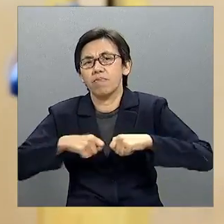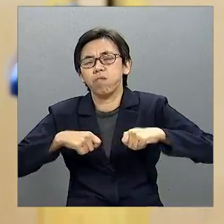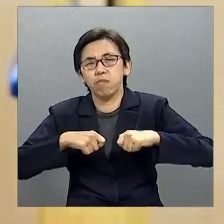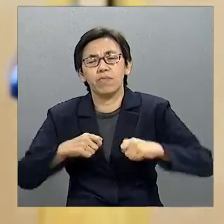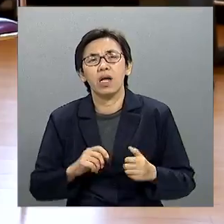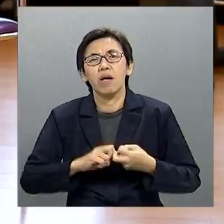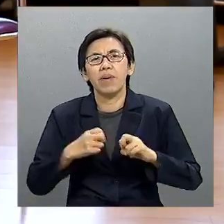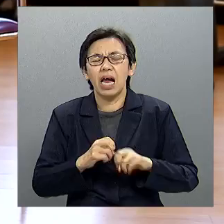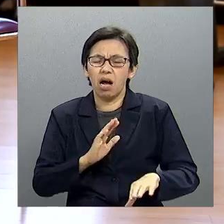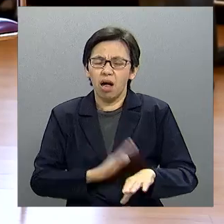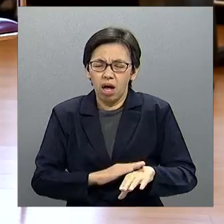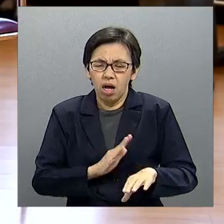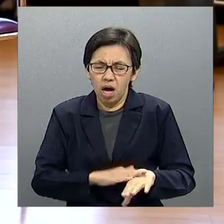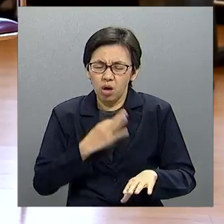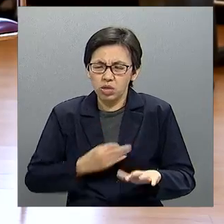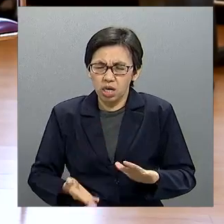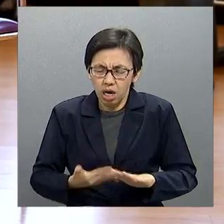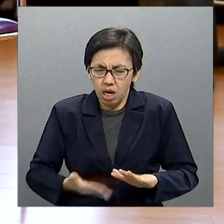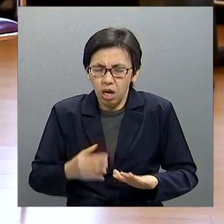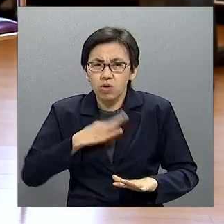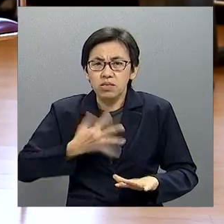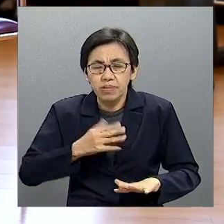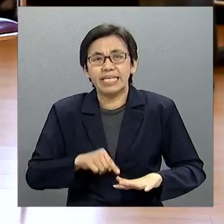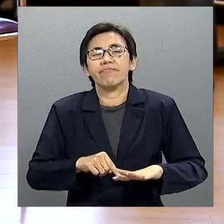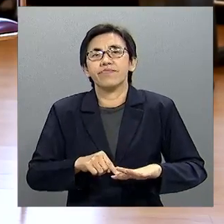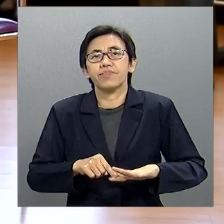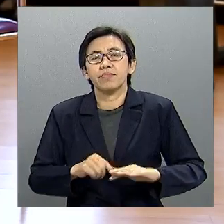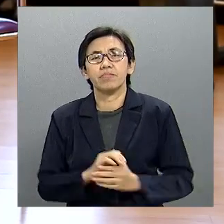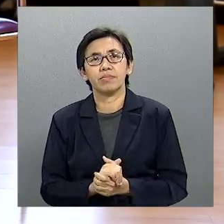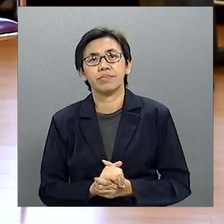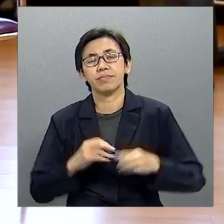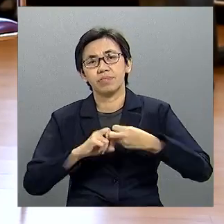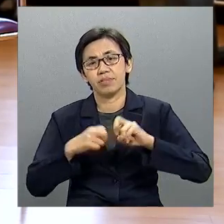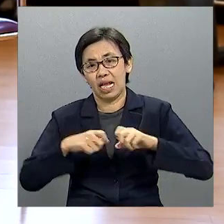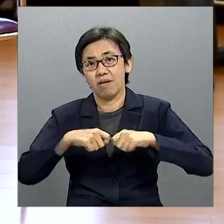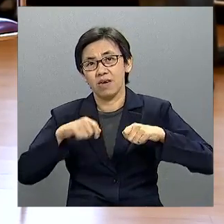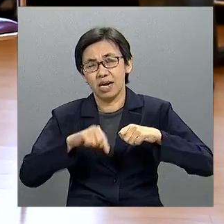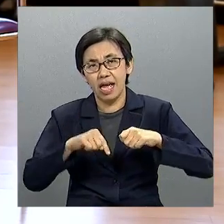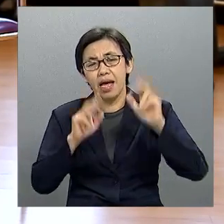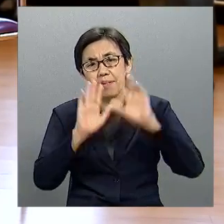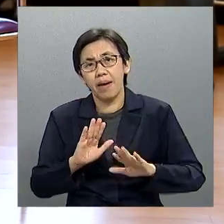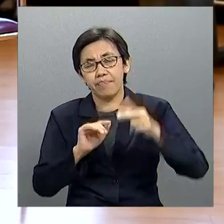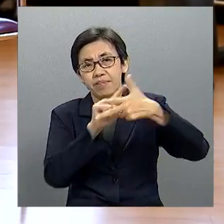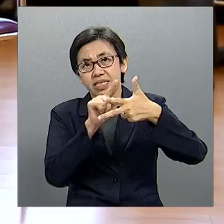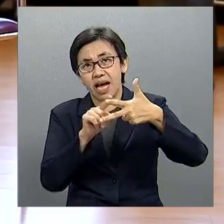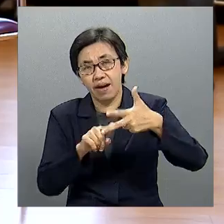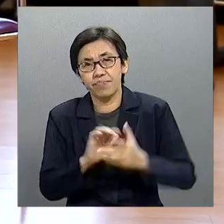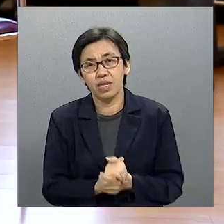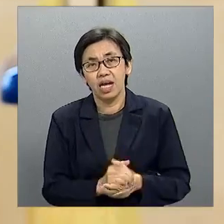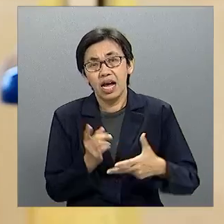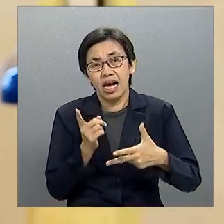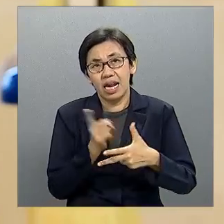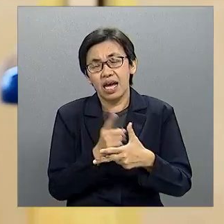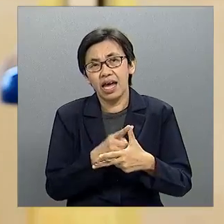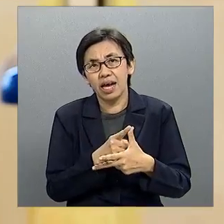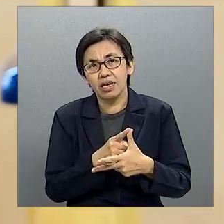ที่ปลายนิ้วมือได้อาการของโรคพังผืดกดทับที่ข้อมือเนี่ยนะเขาจะมีด้วยกัน3ระย ะ นะครับระยะแรกเนี่ยผู้ป่วยเนี่ยจะมีอาการแบ